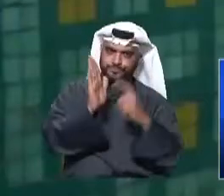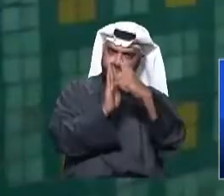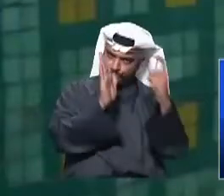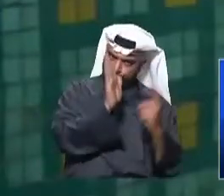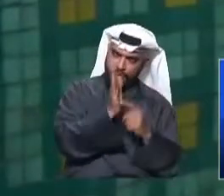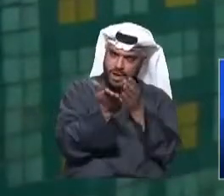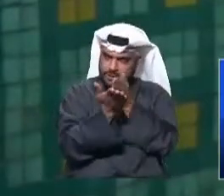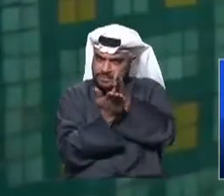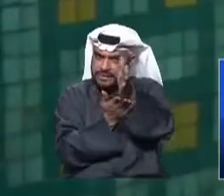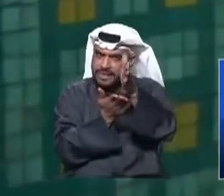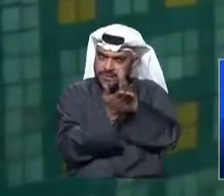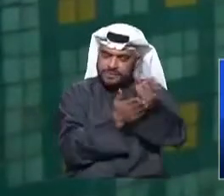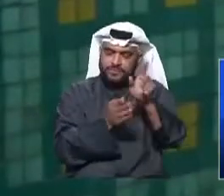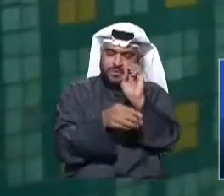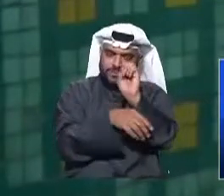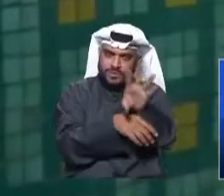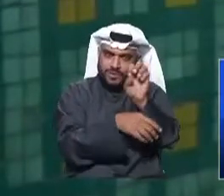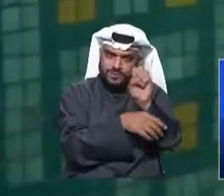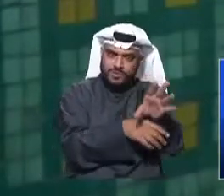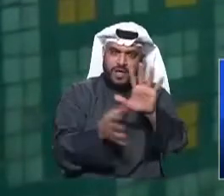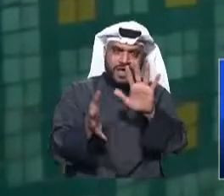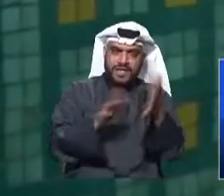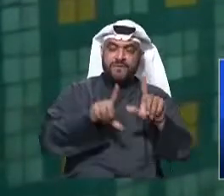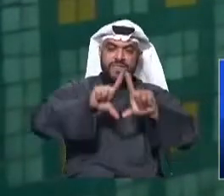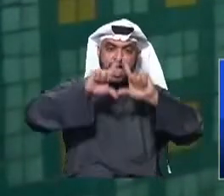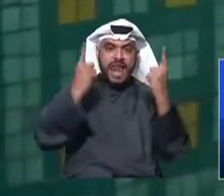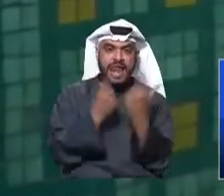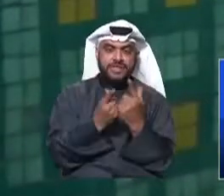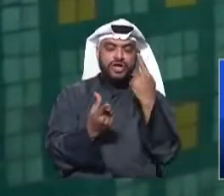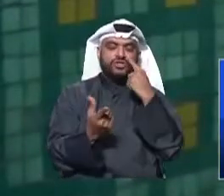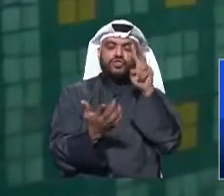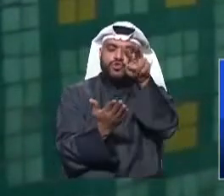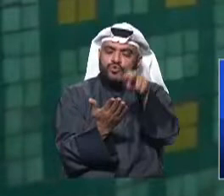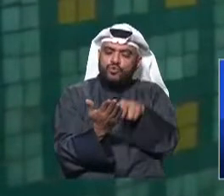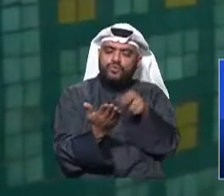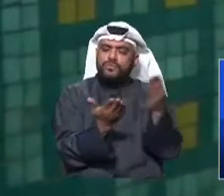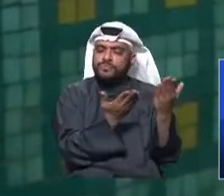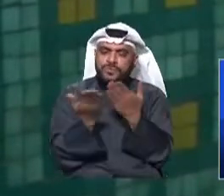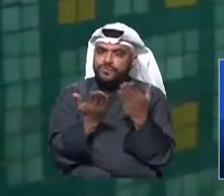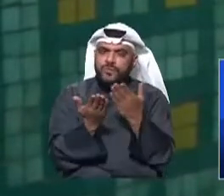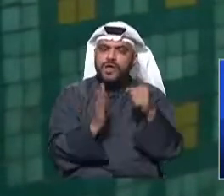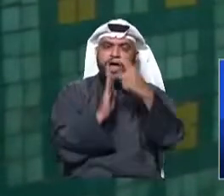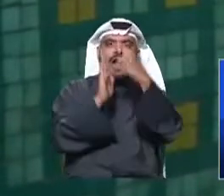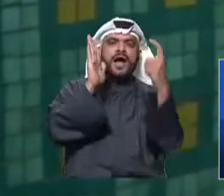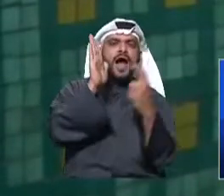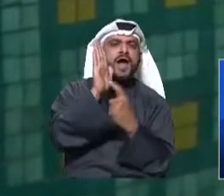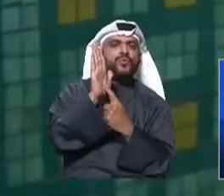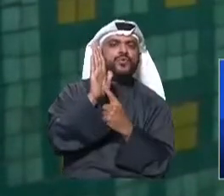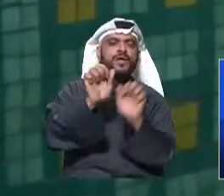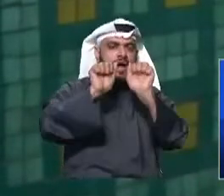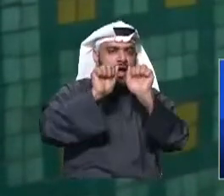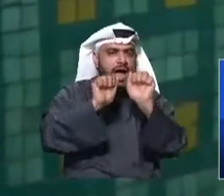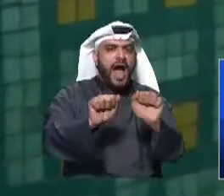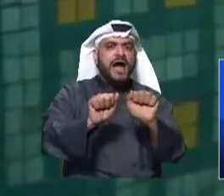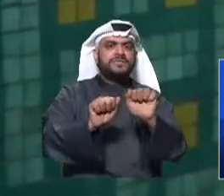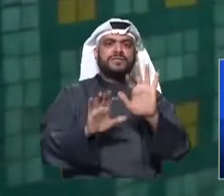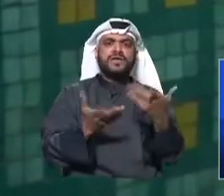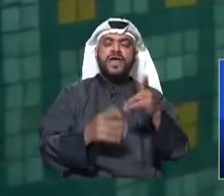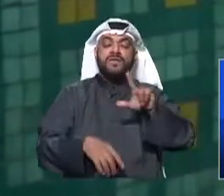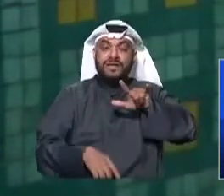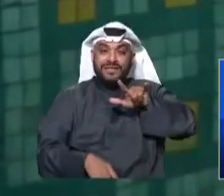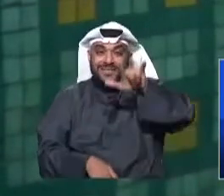استرشادية تعكف اللجنة دراستها، منها القانون الخاص بطائرات